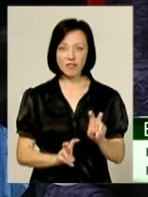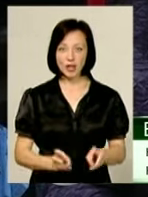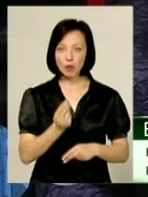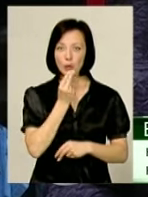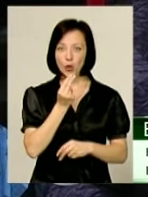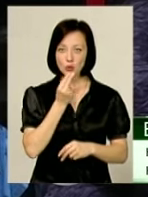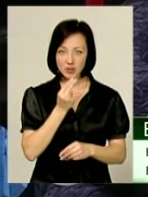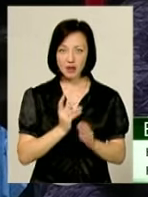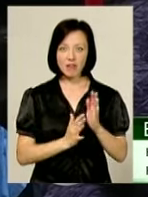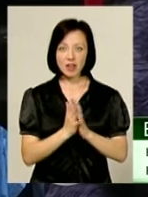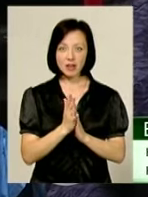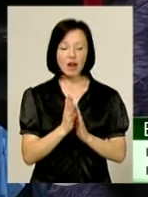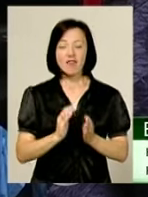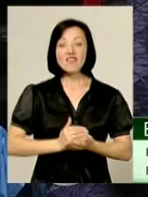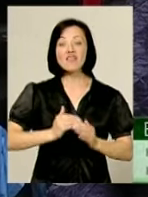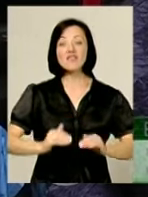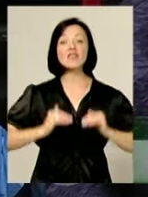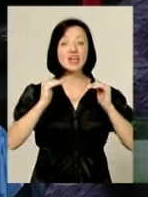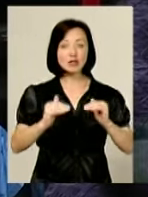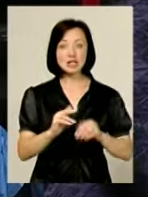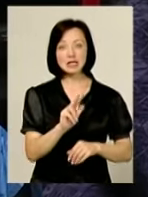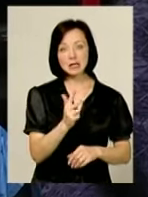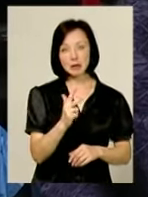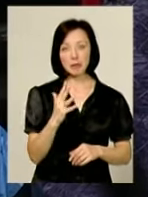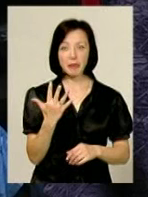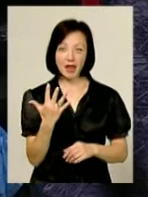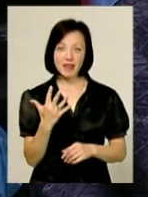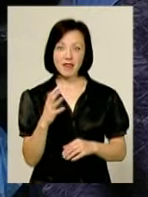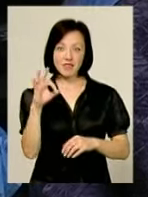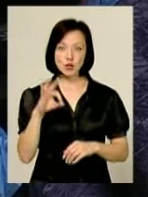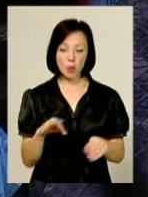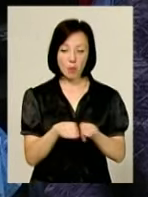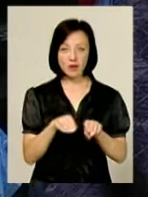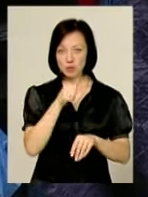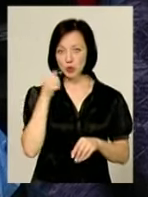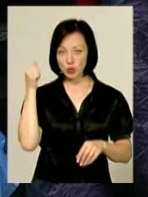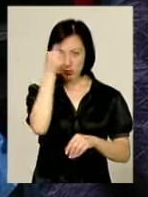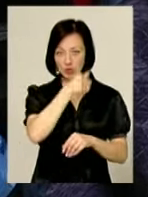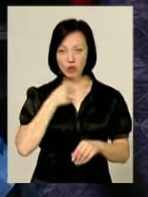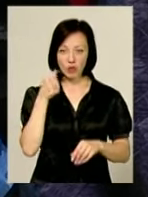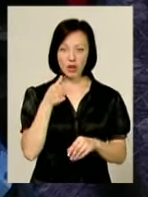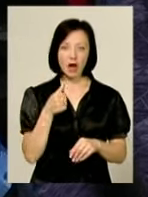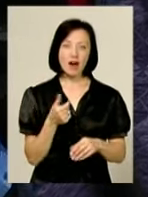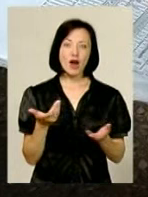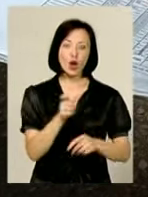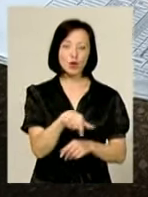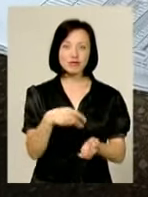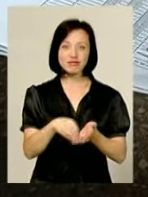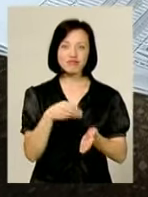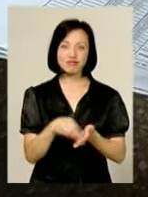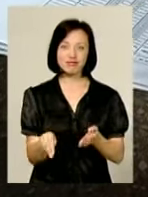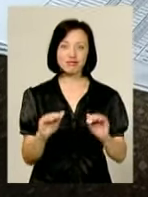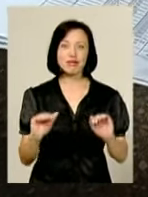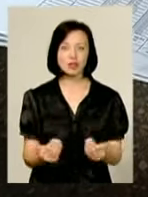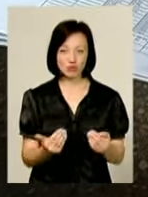виросли на 3-5% порівняно з минулого року. Тут вже задівається більша купівельна спроможність людей. Бощовий